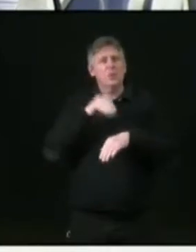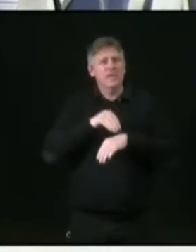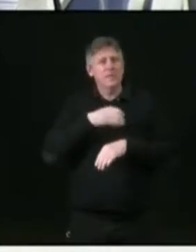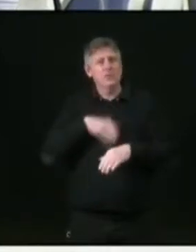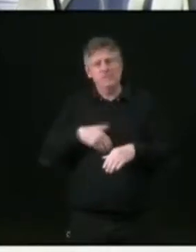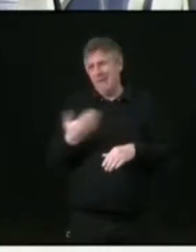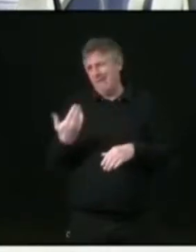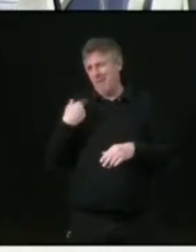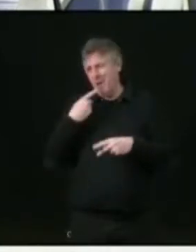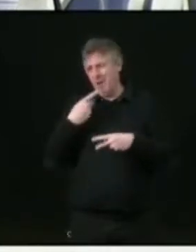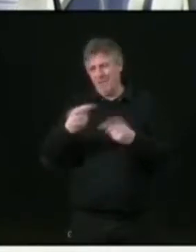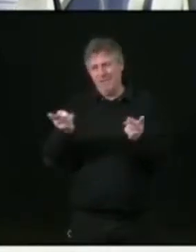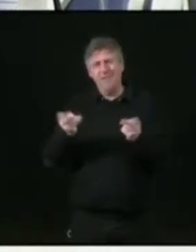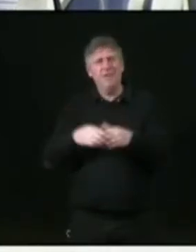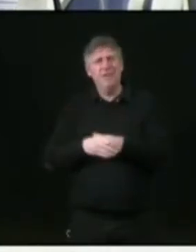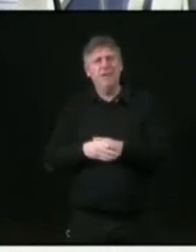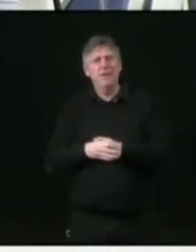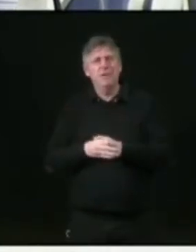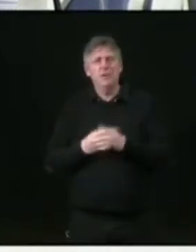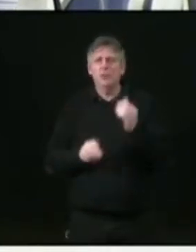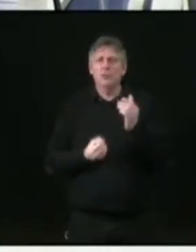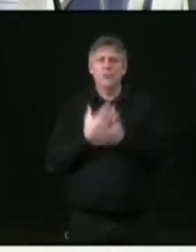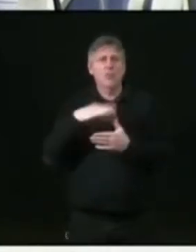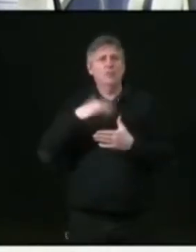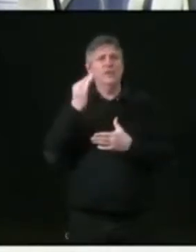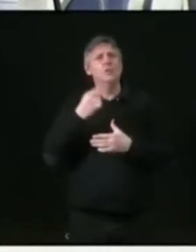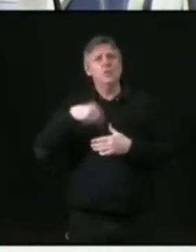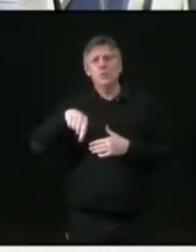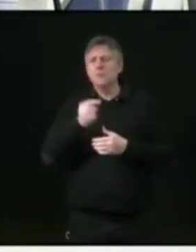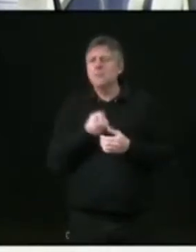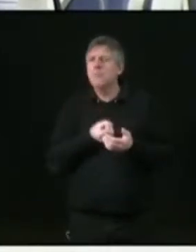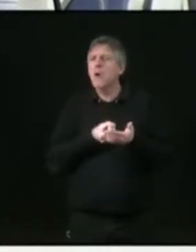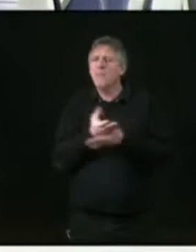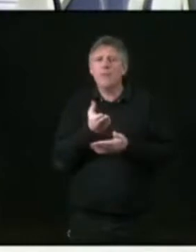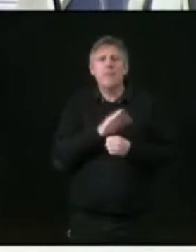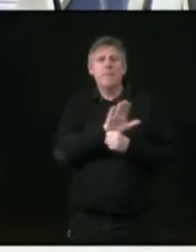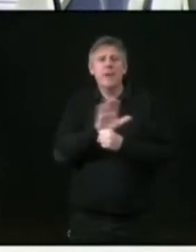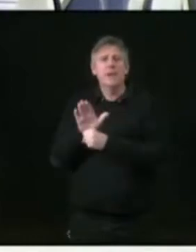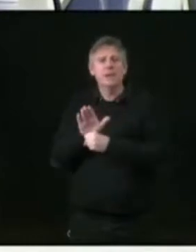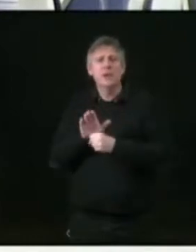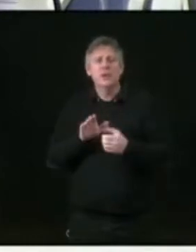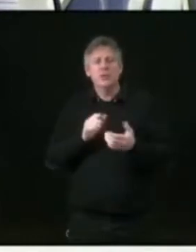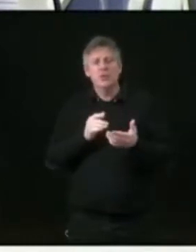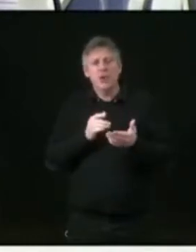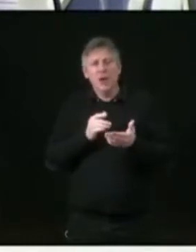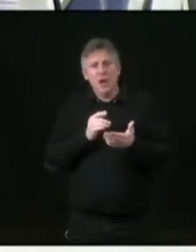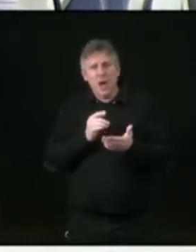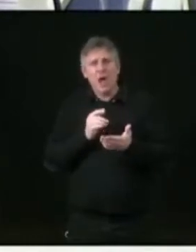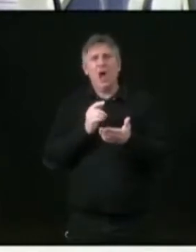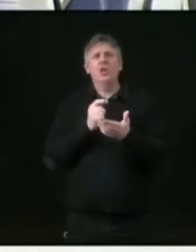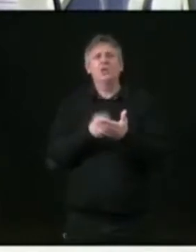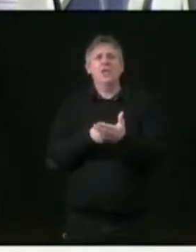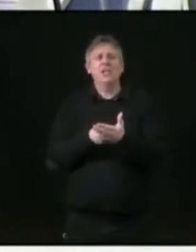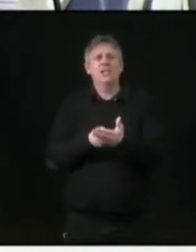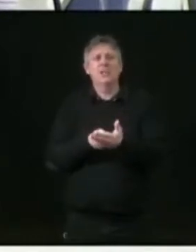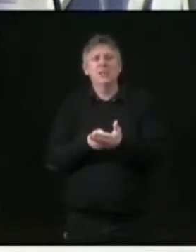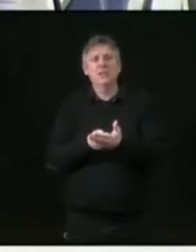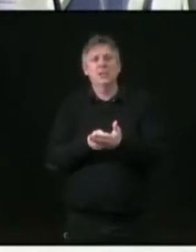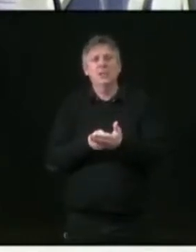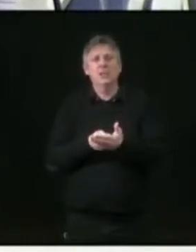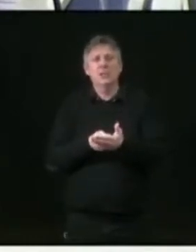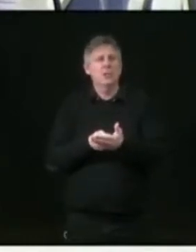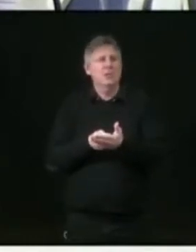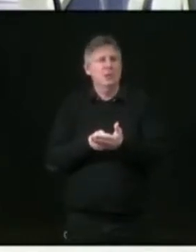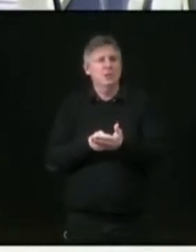municipal des nouveaux élus, où on a racheté le foyer